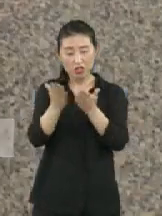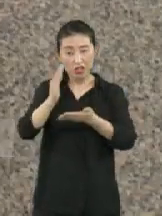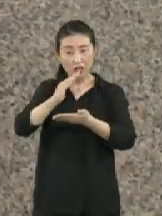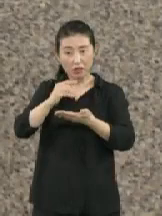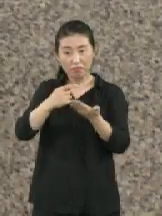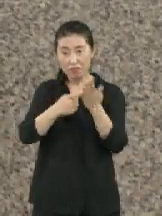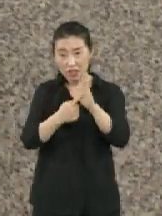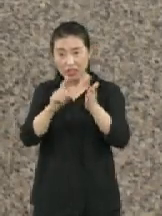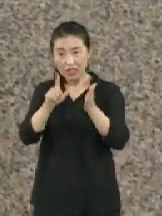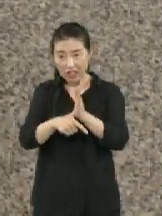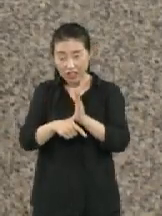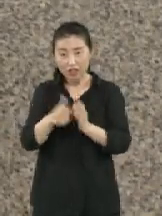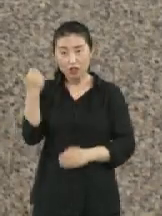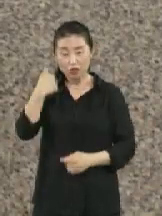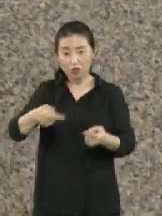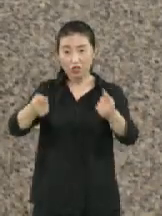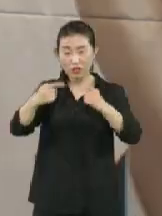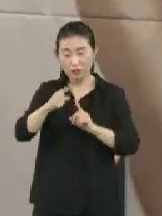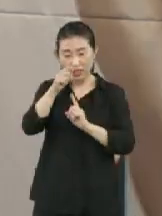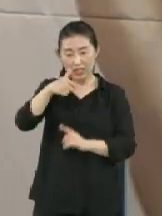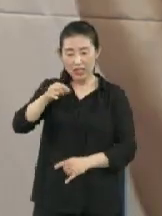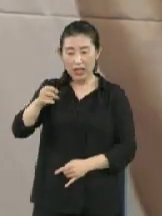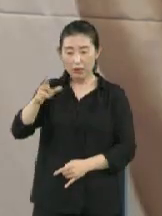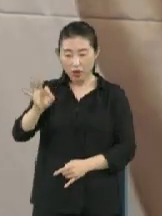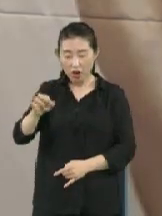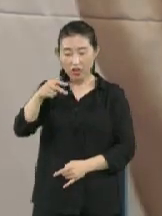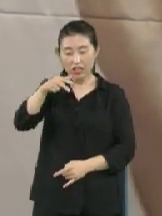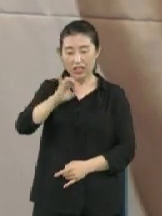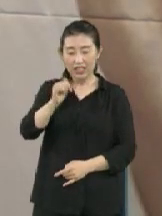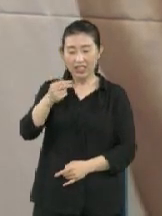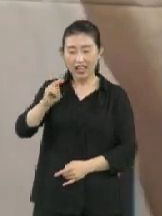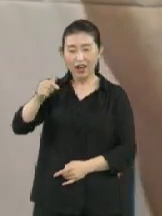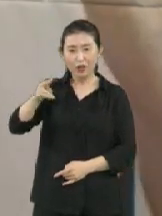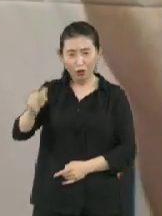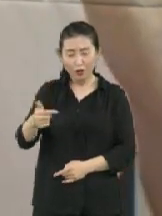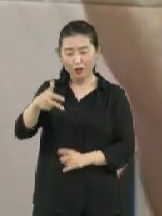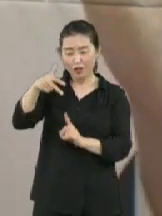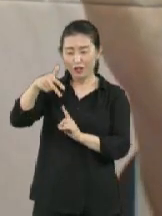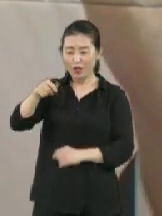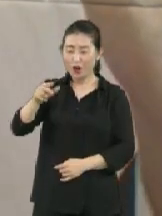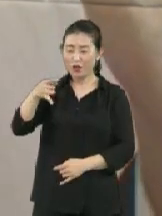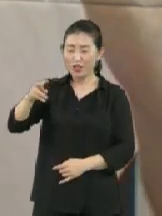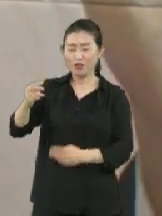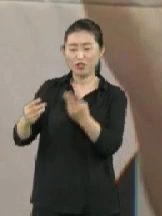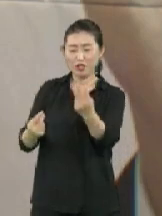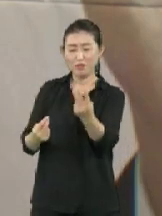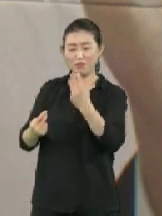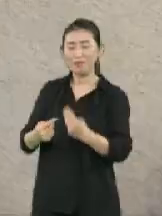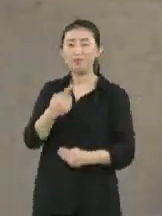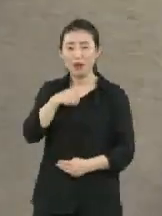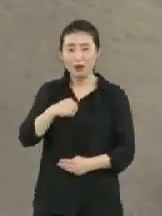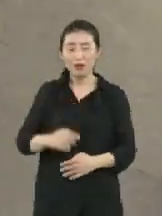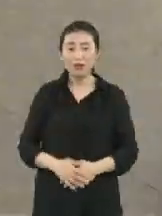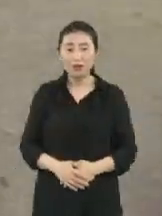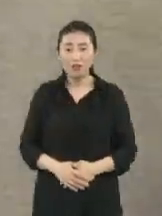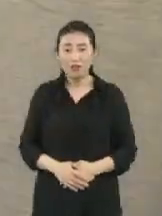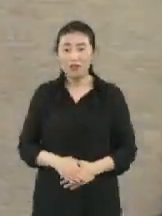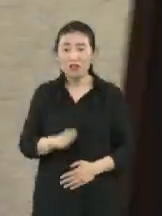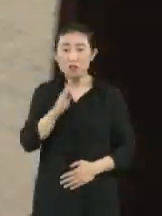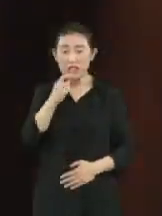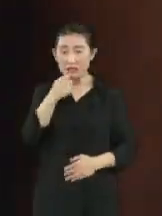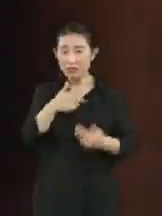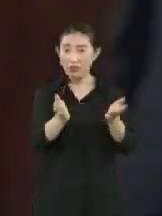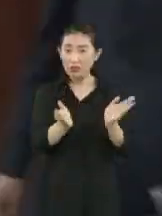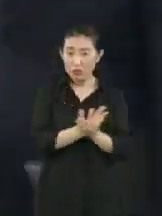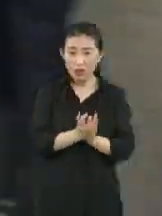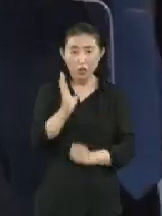기념엔 빅3로 불리는 이재명, 이낙연, 정세균 3명이 모두 참석한 바 있습니다. 그만큼